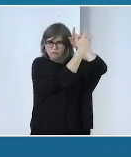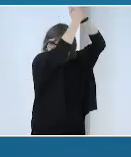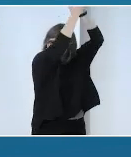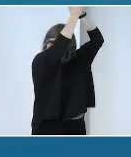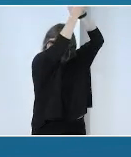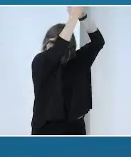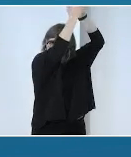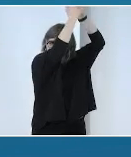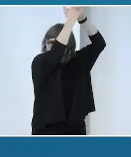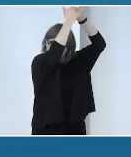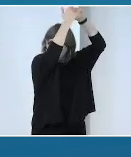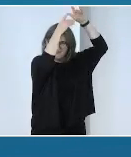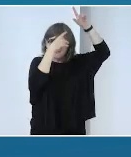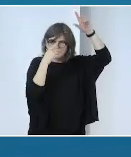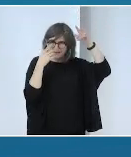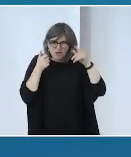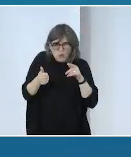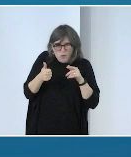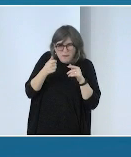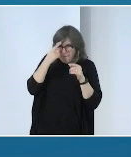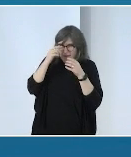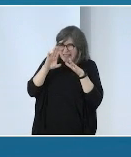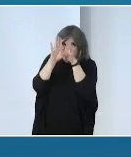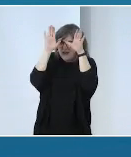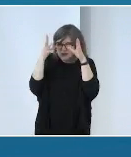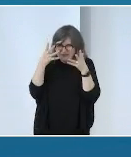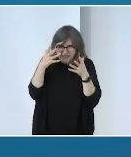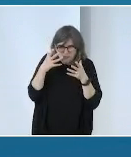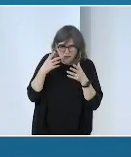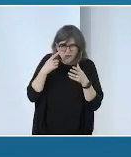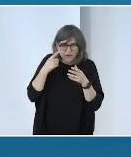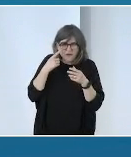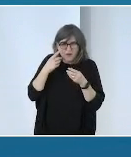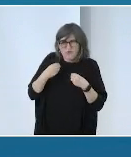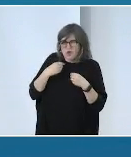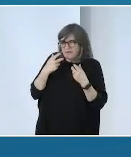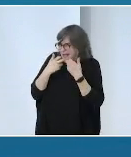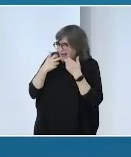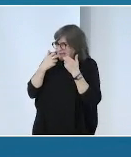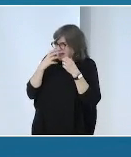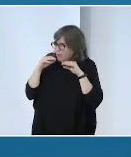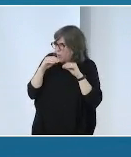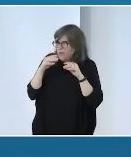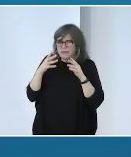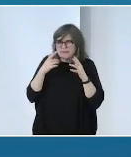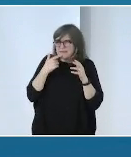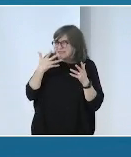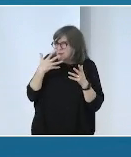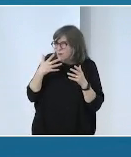façon démesurée. Enfin, j'essaie de comprendre, en fait, d'illustrer vos propos par rapport à, justement, une aréflexique,